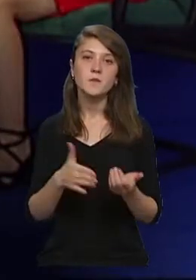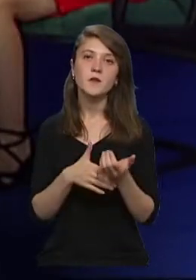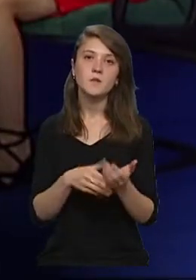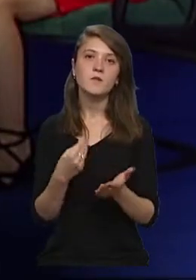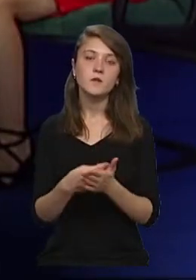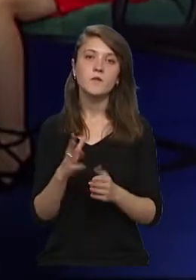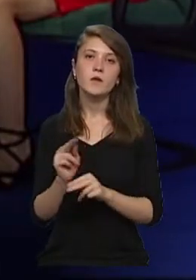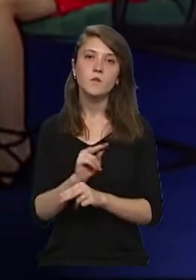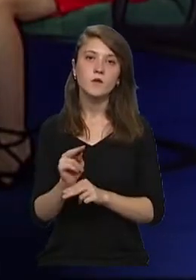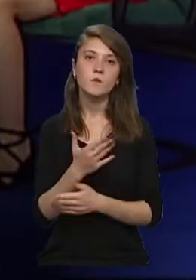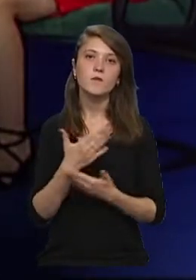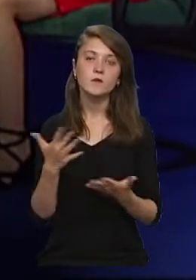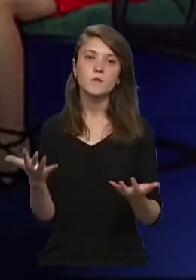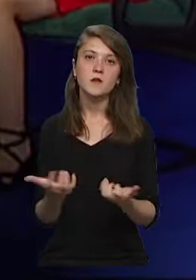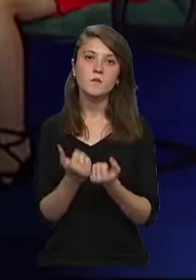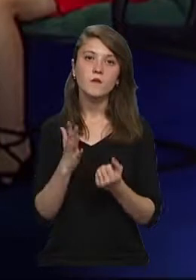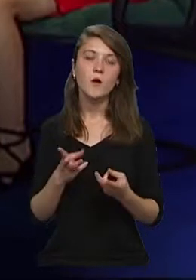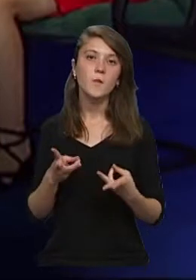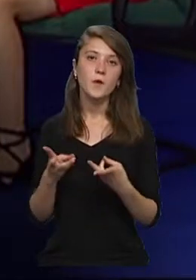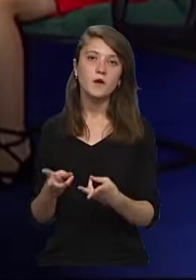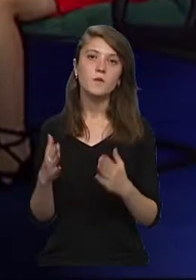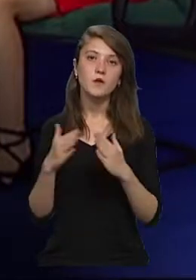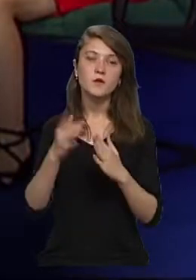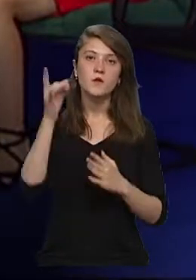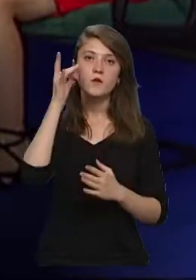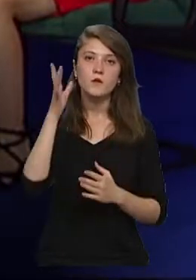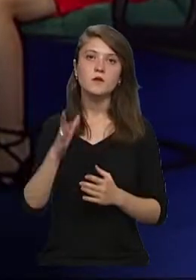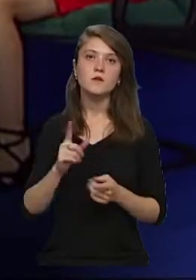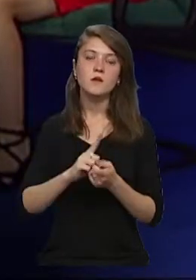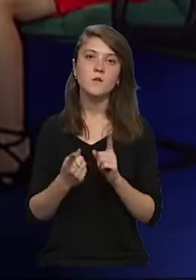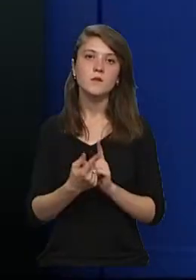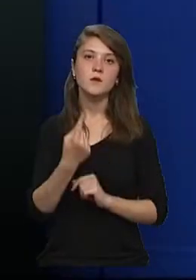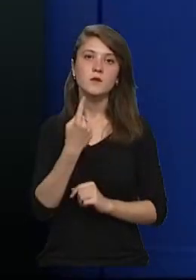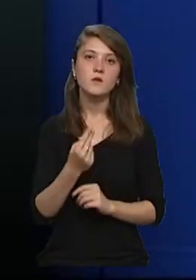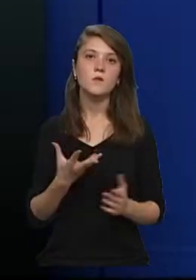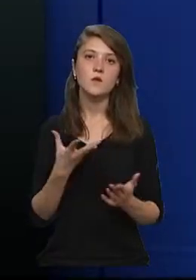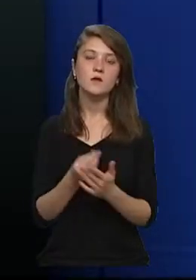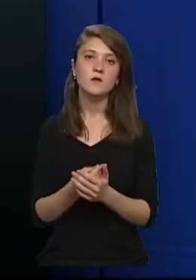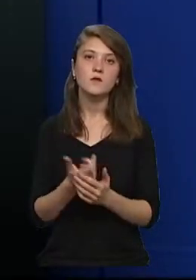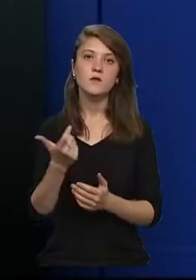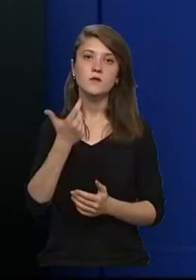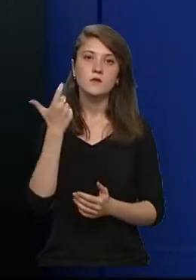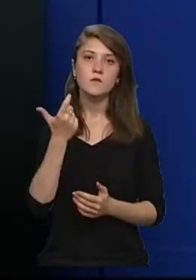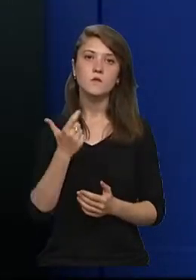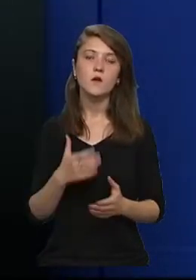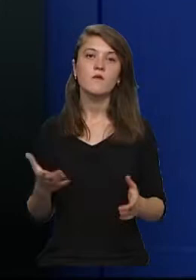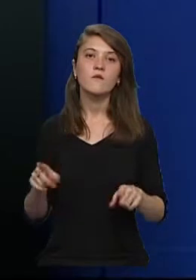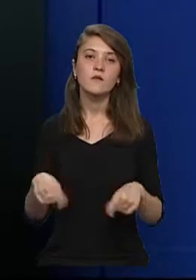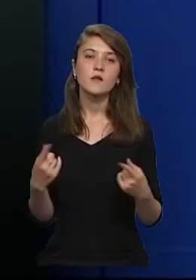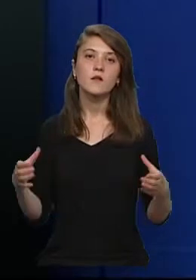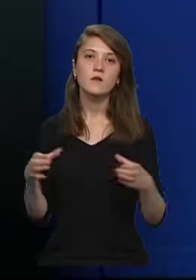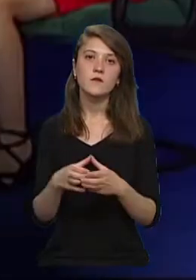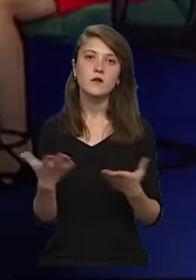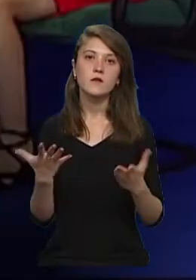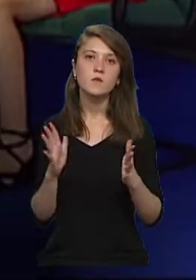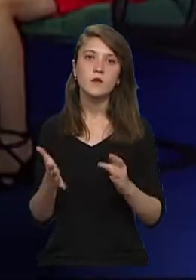в ремонті, ми вас підтримуємо опаленням, тобто будинок культури. Тобто замість одного оплачуваного господаря виникли колектив, який… Колектив, який буде